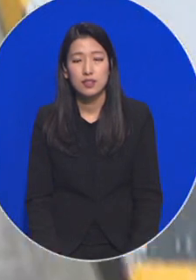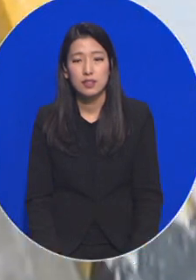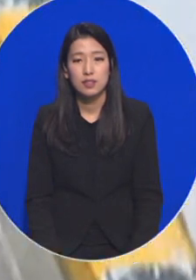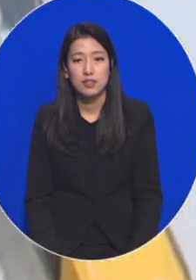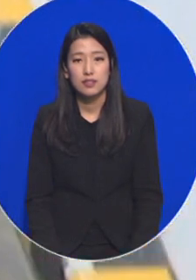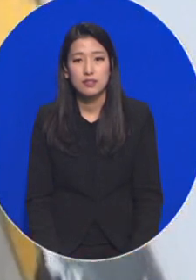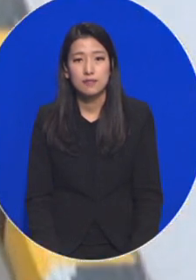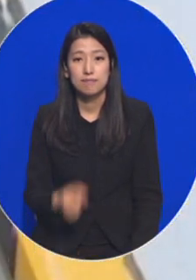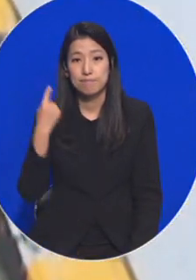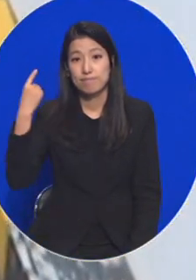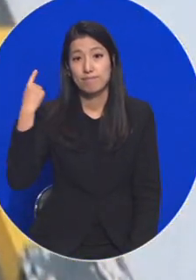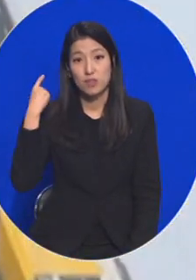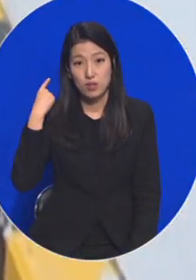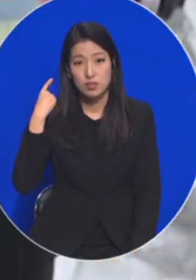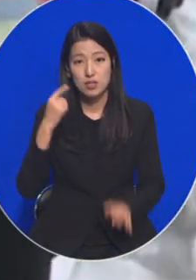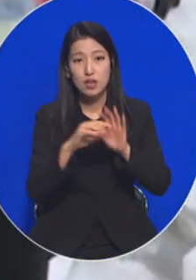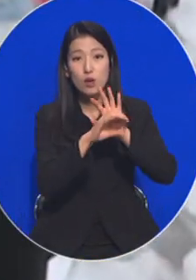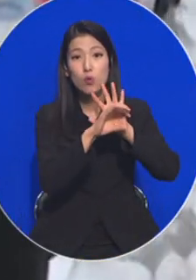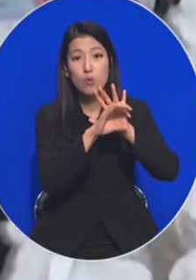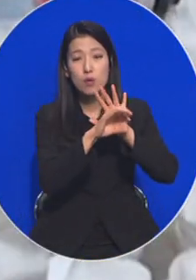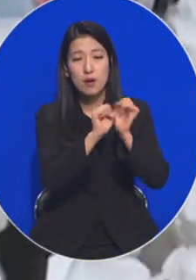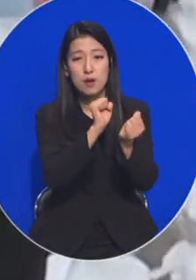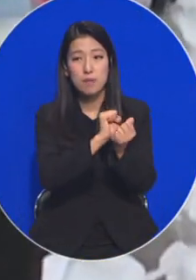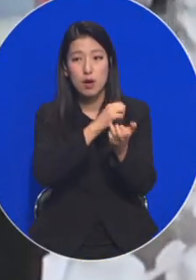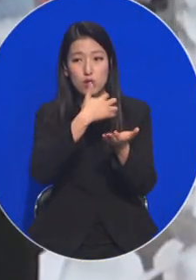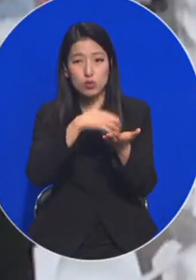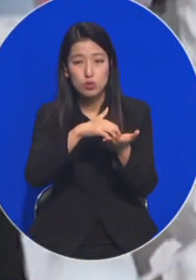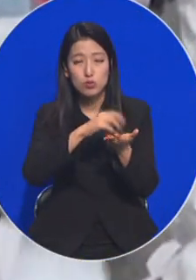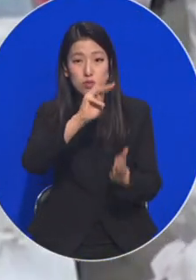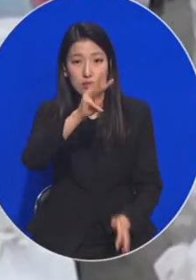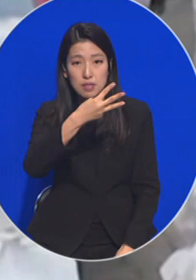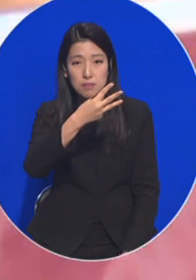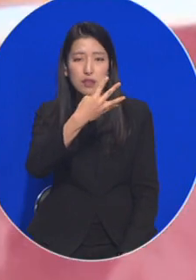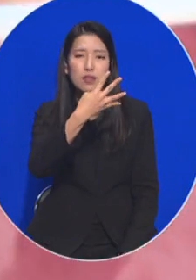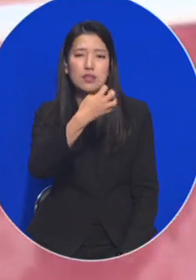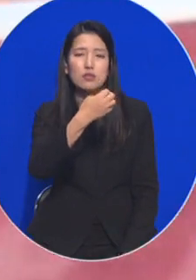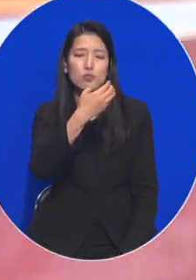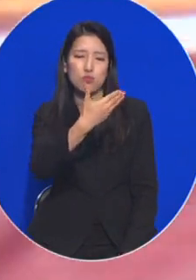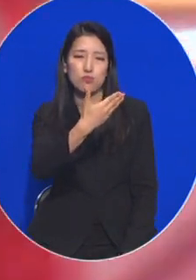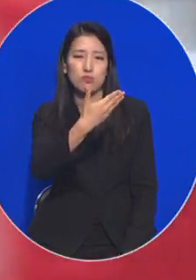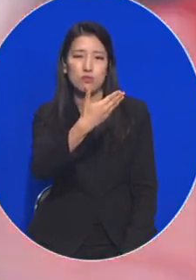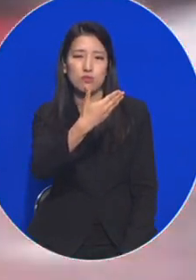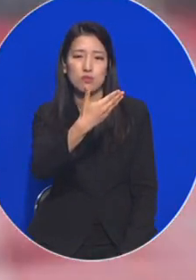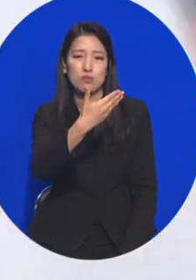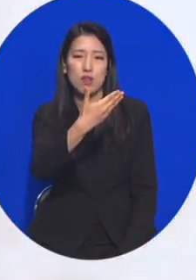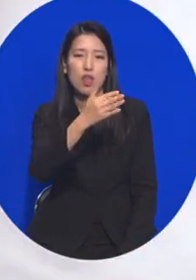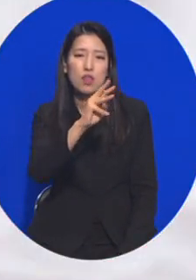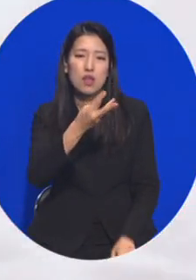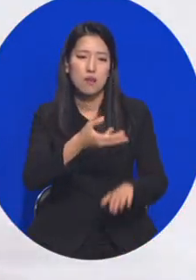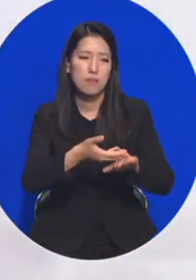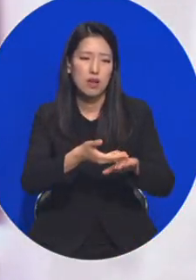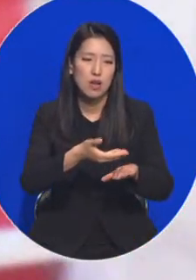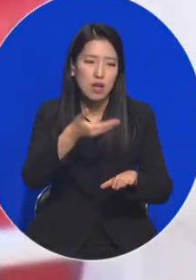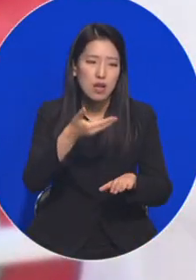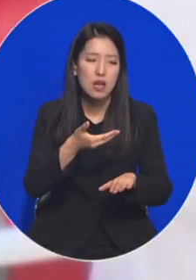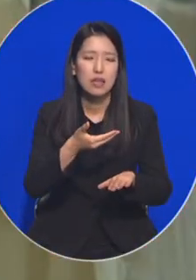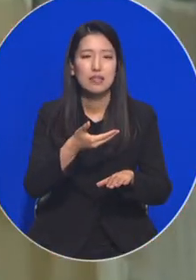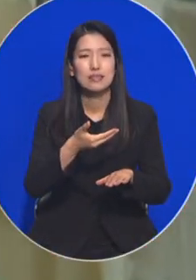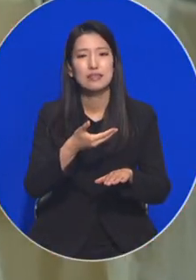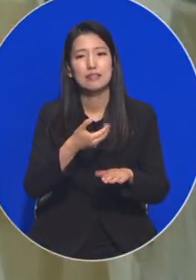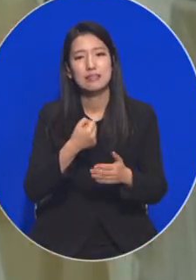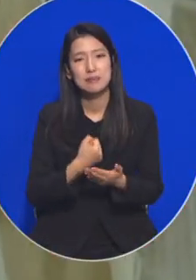오늘 0시 기준으로 하루동안 발생한 신규 악진 자는 300 49명 으로 다시 300명 때 를 기록했습니다